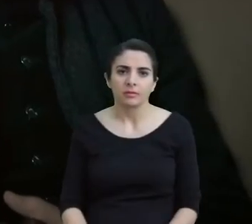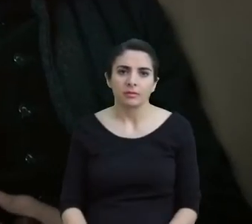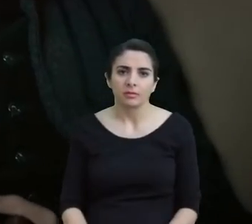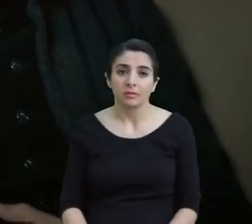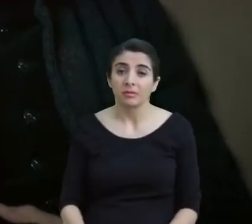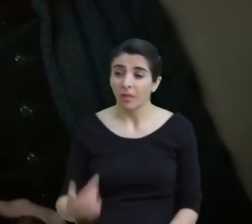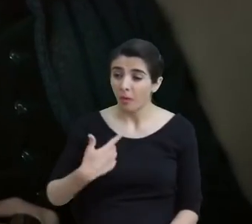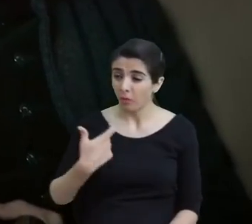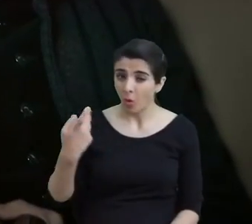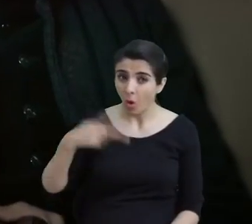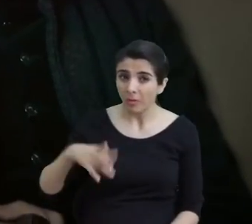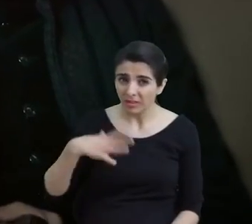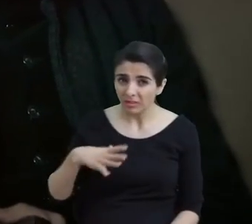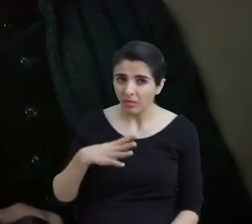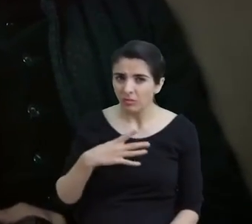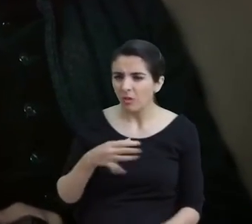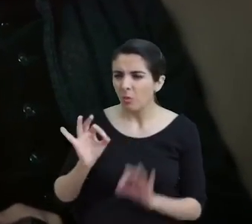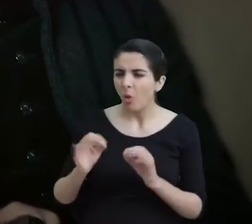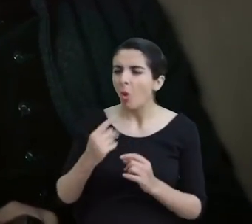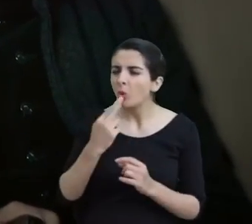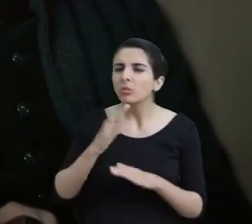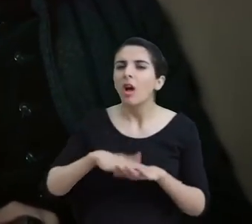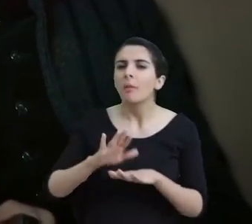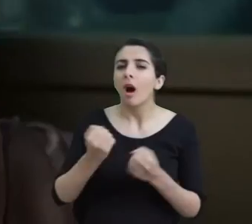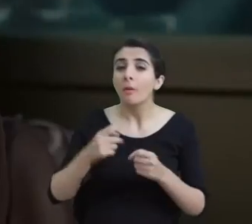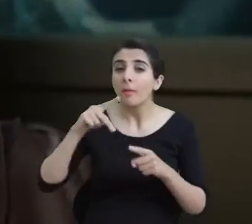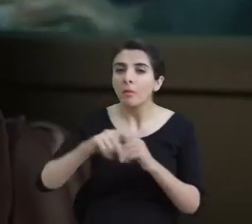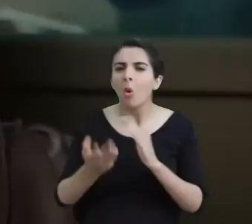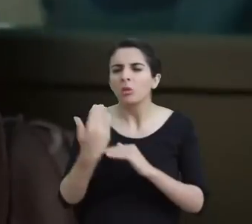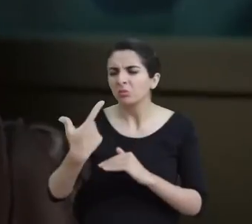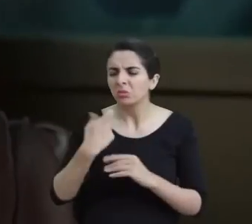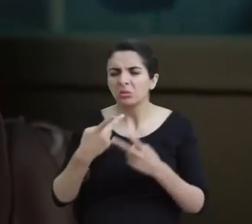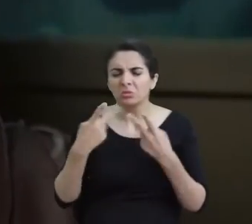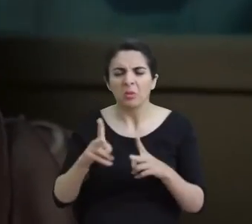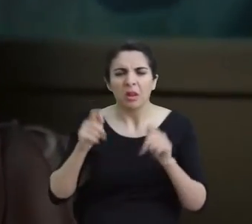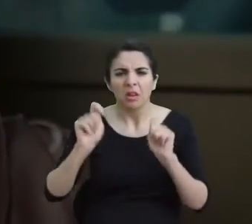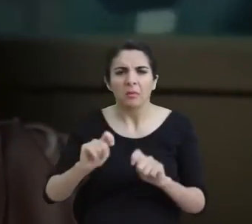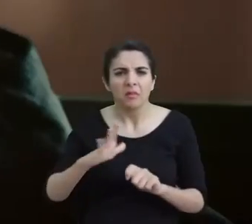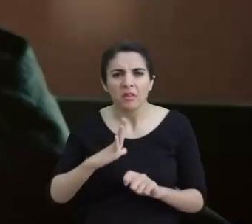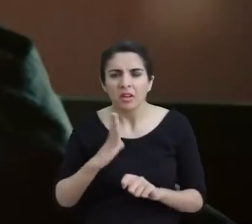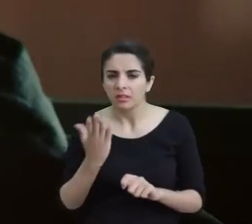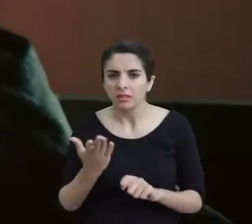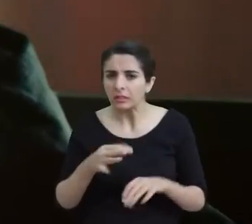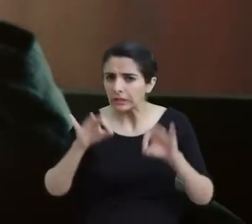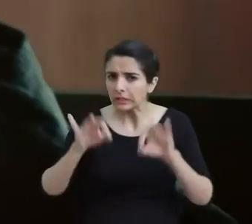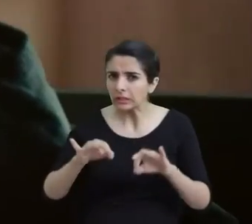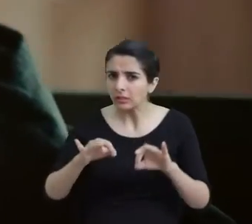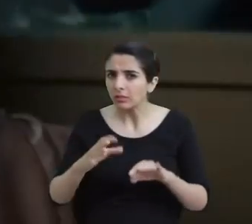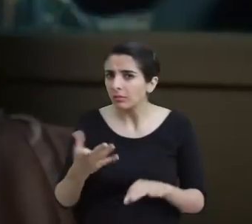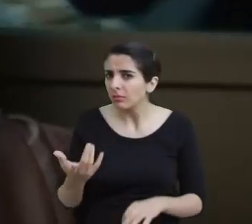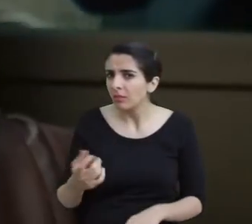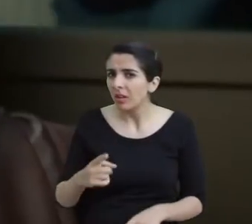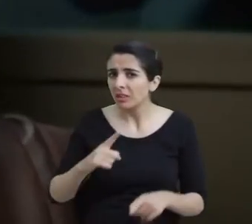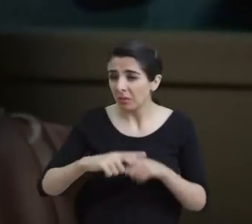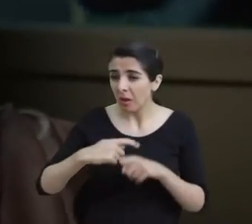isteseydin bunu şu an konuşmazdın. Arabana binmeden 100 defa yapabilirsin. Şu anda